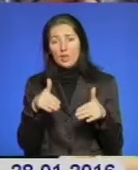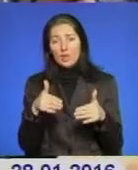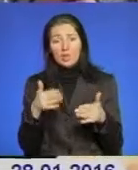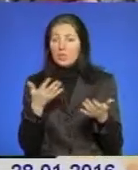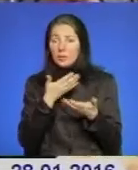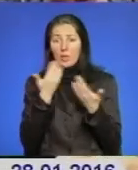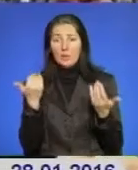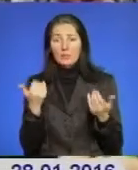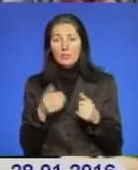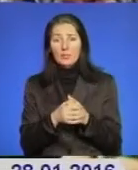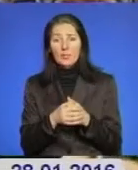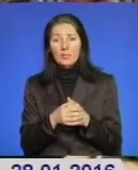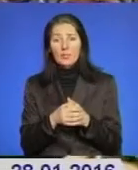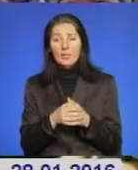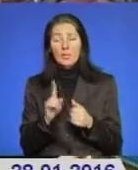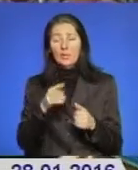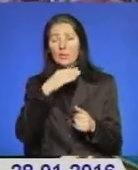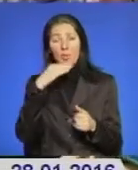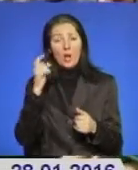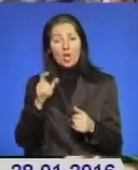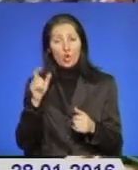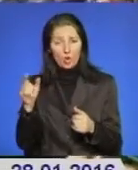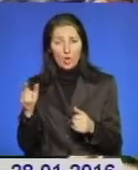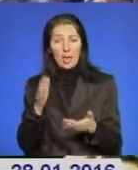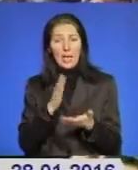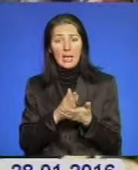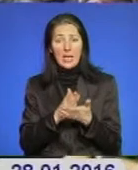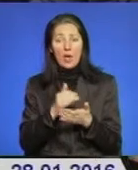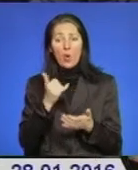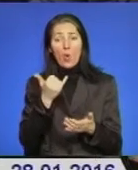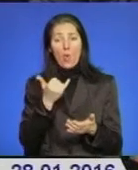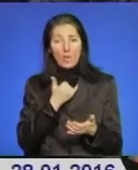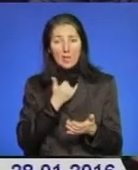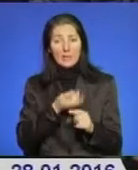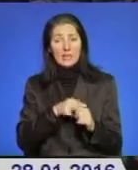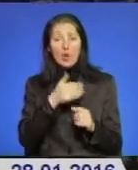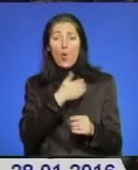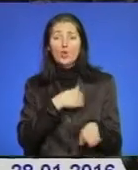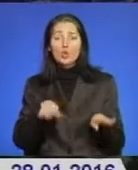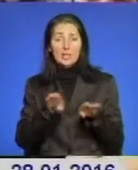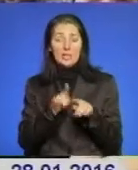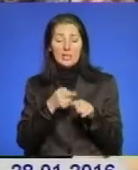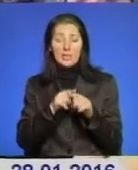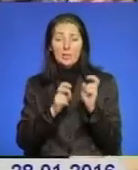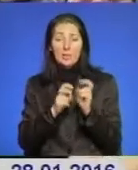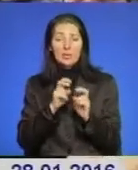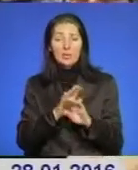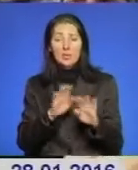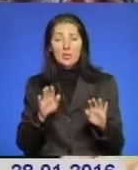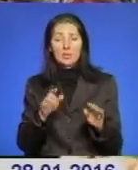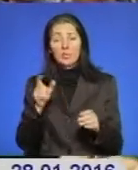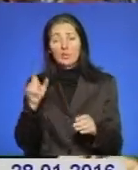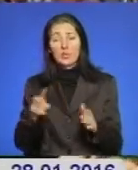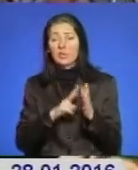запаху вже нема. А чи багато людей є у вас, які хочуть закрити це підприємство? Ні. Чоловік 70,